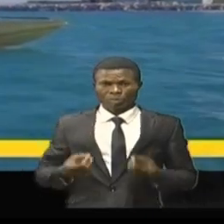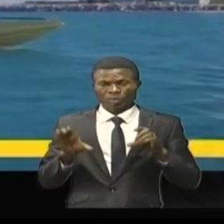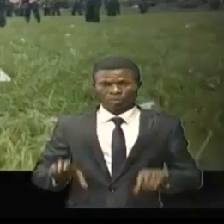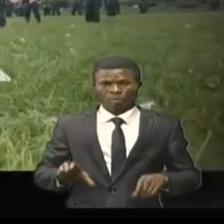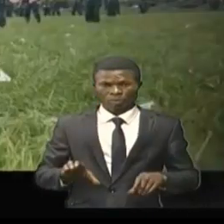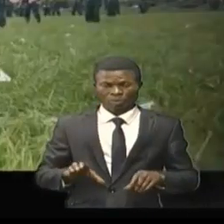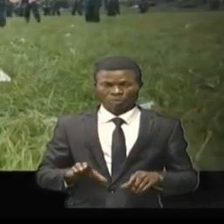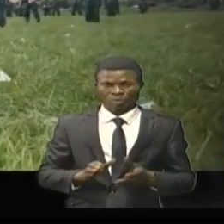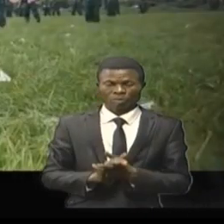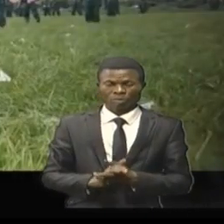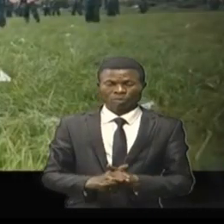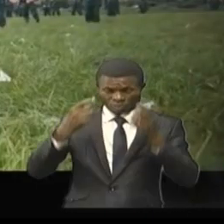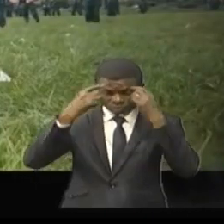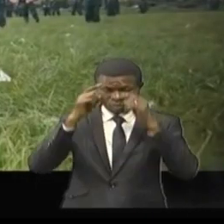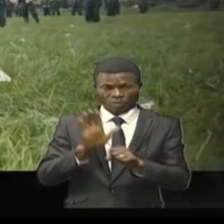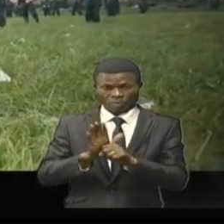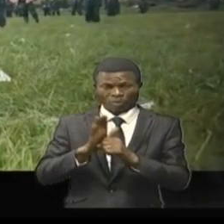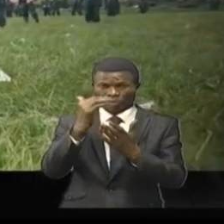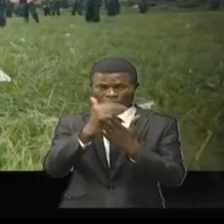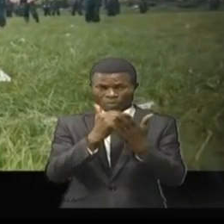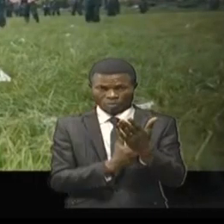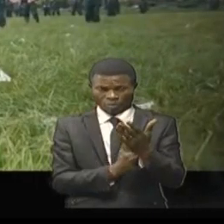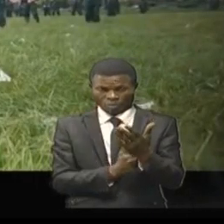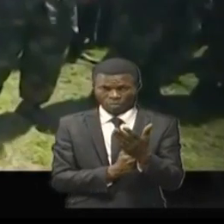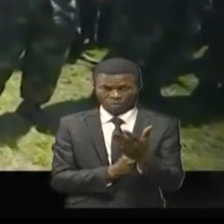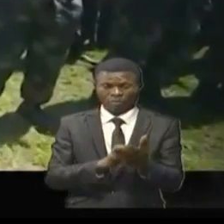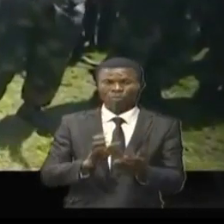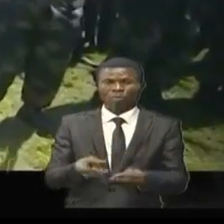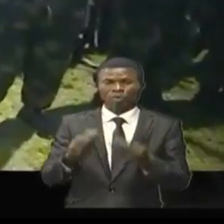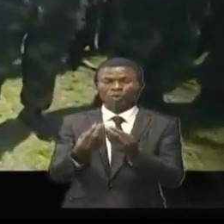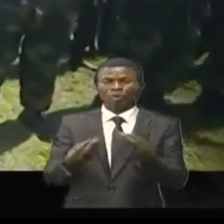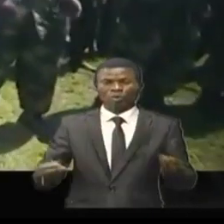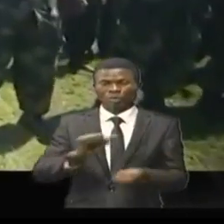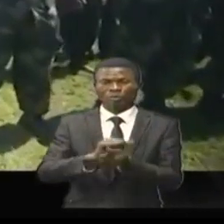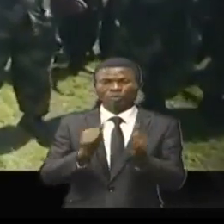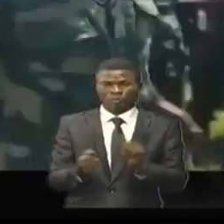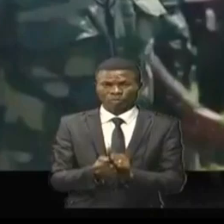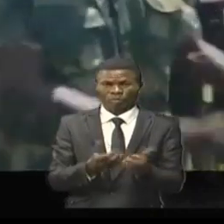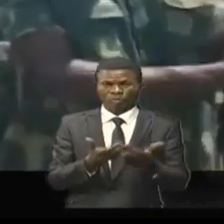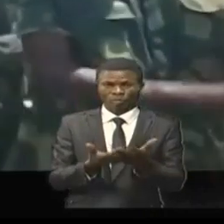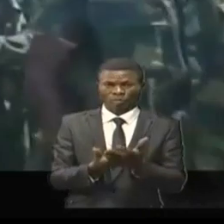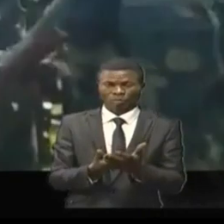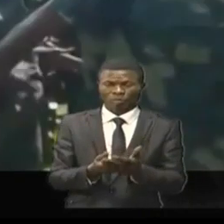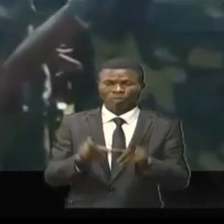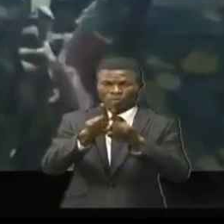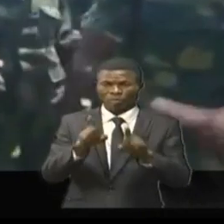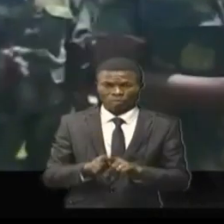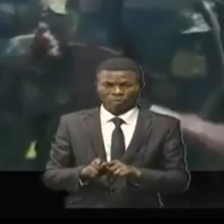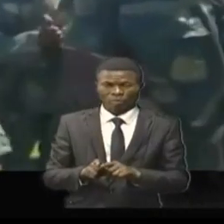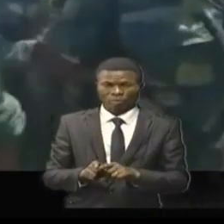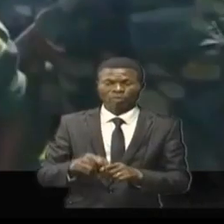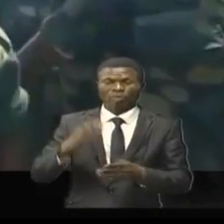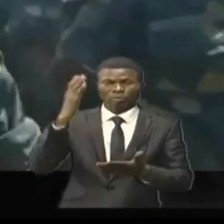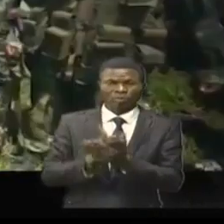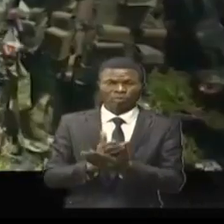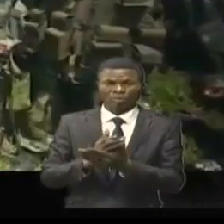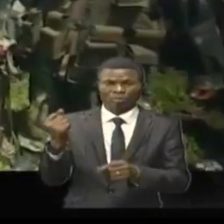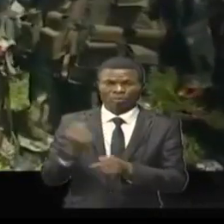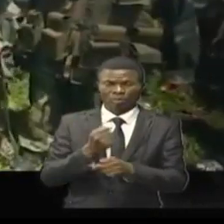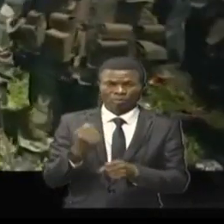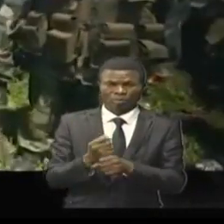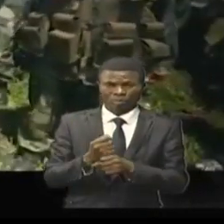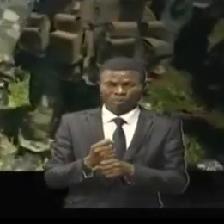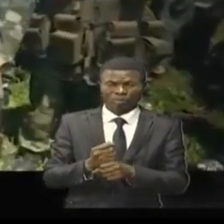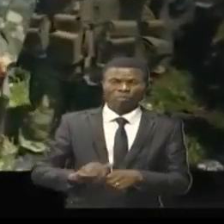Une batterie de mesures qui pallierait à l'inefficience ou carrément à l'inaction de l'Organisation